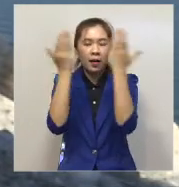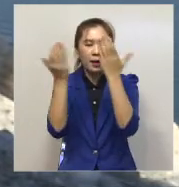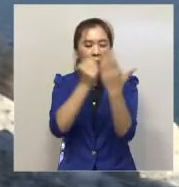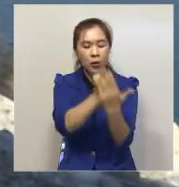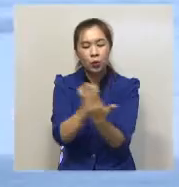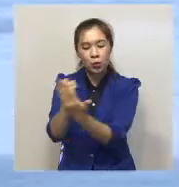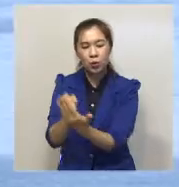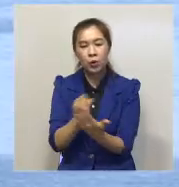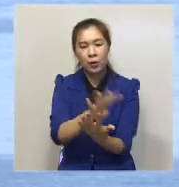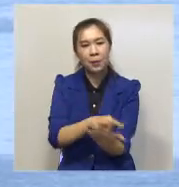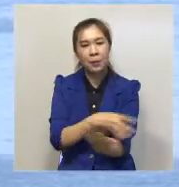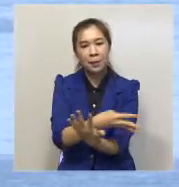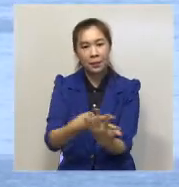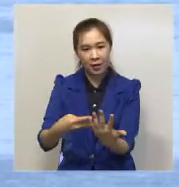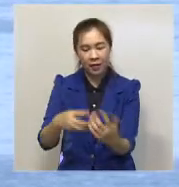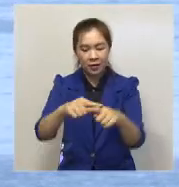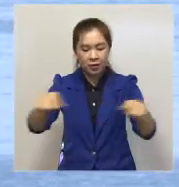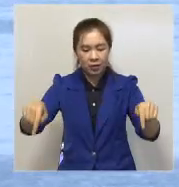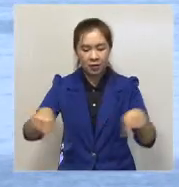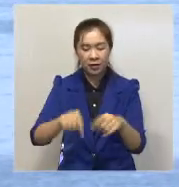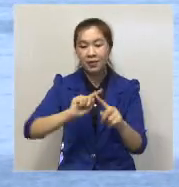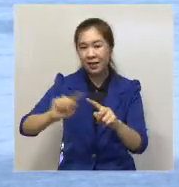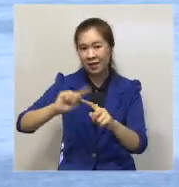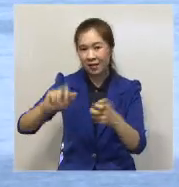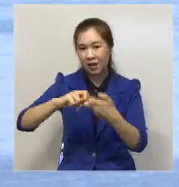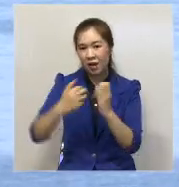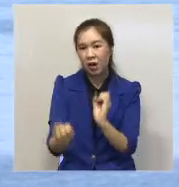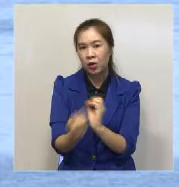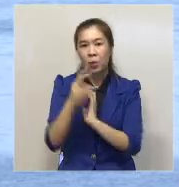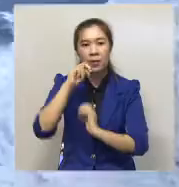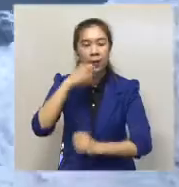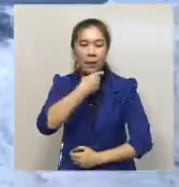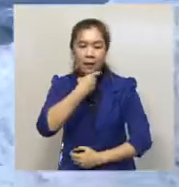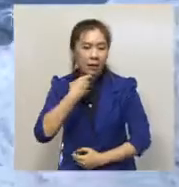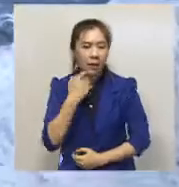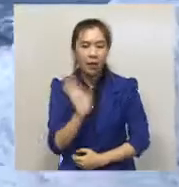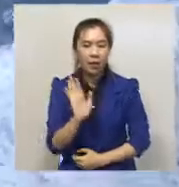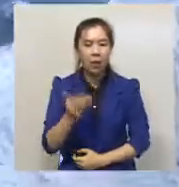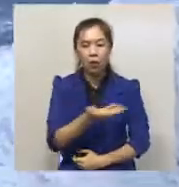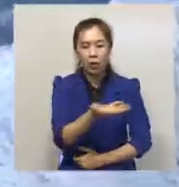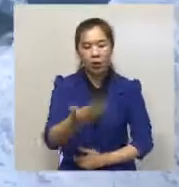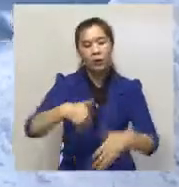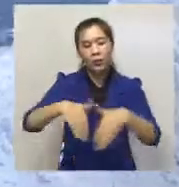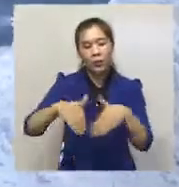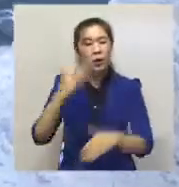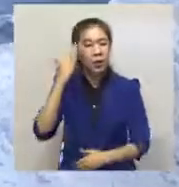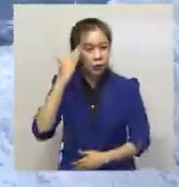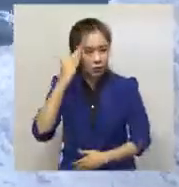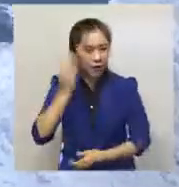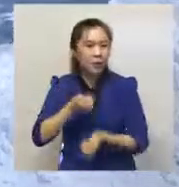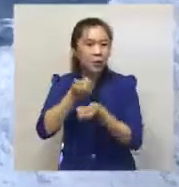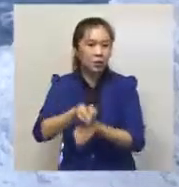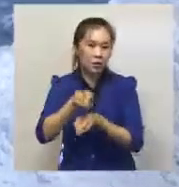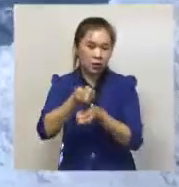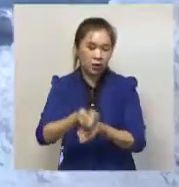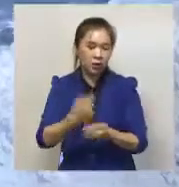การวางแผนในพื้นที่ต่างๆไม่ให้เสี่ยงกับการเกิดภัยแล้งสร้างการรับรู้ให้กับประชาชนและเกษตรกร